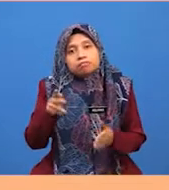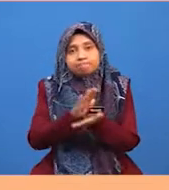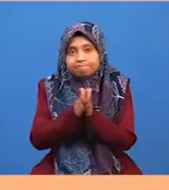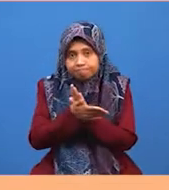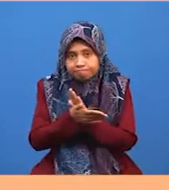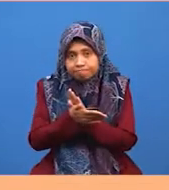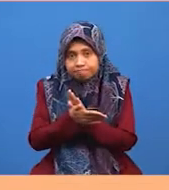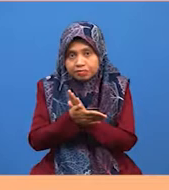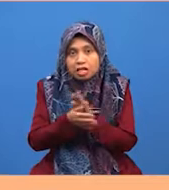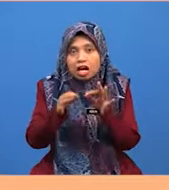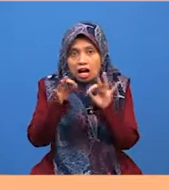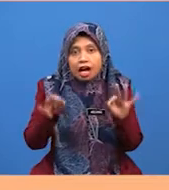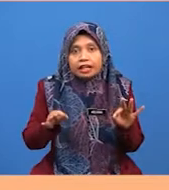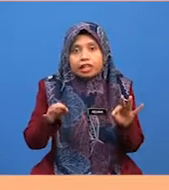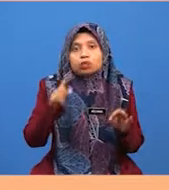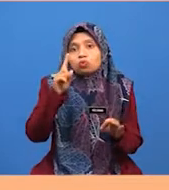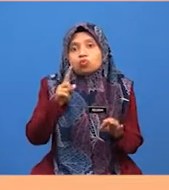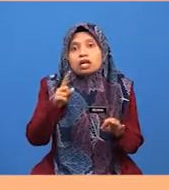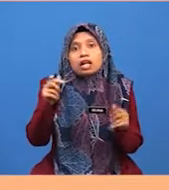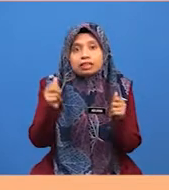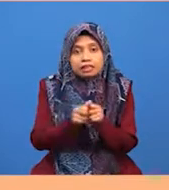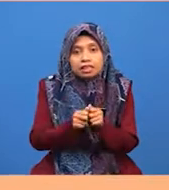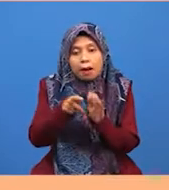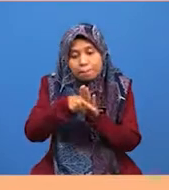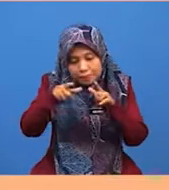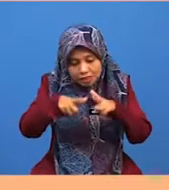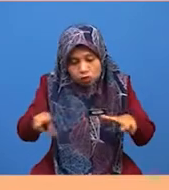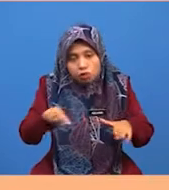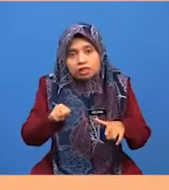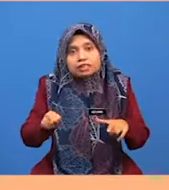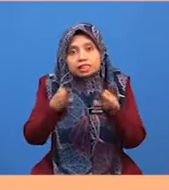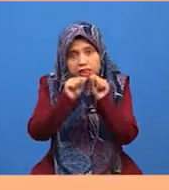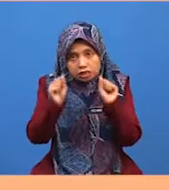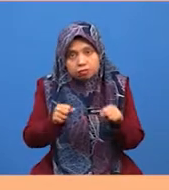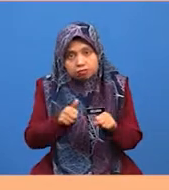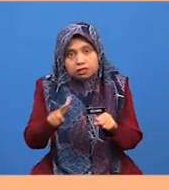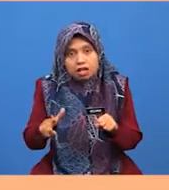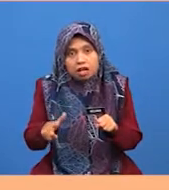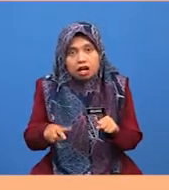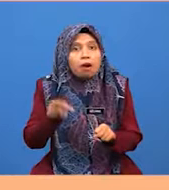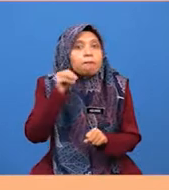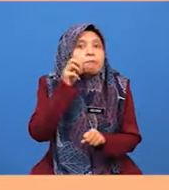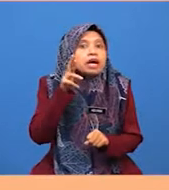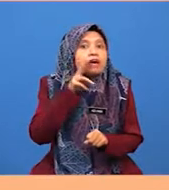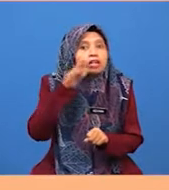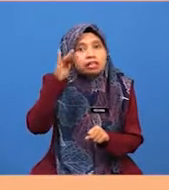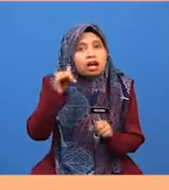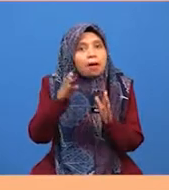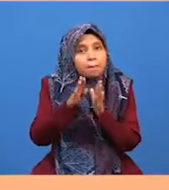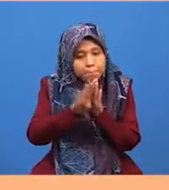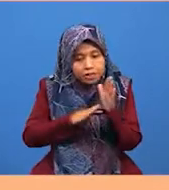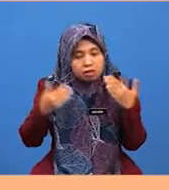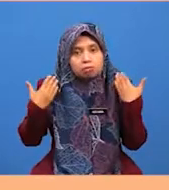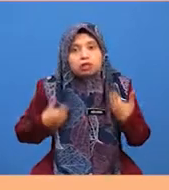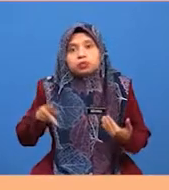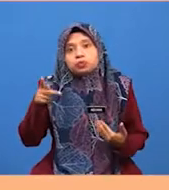Jadi, ayat tunggal dengan perluasan subjek ialah Mary yang berbaju